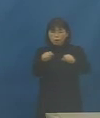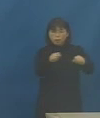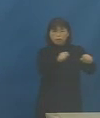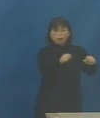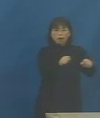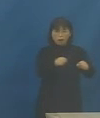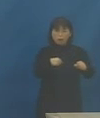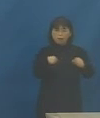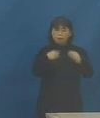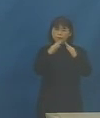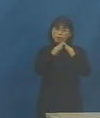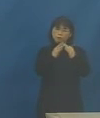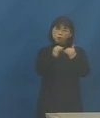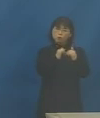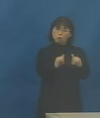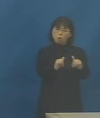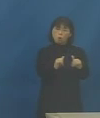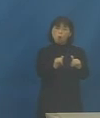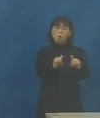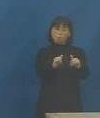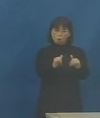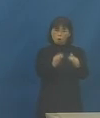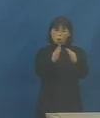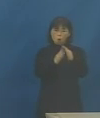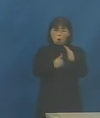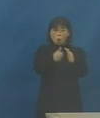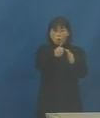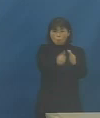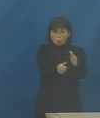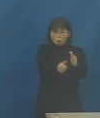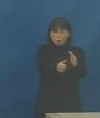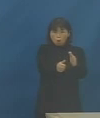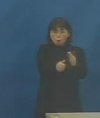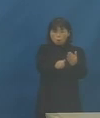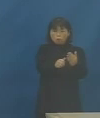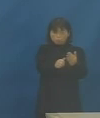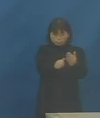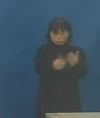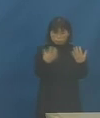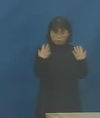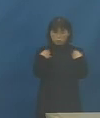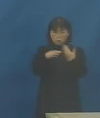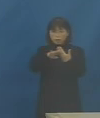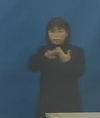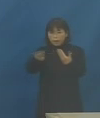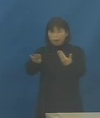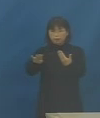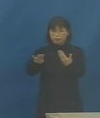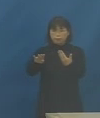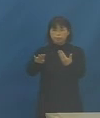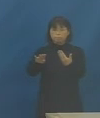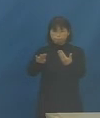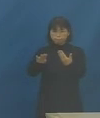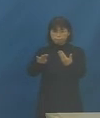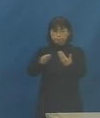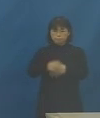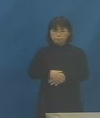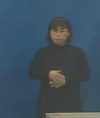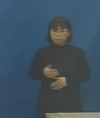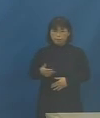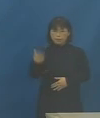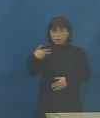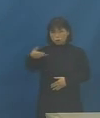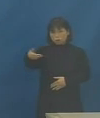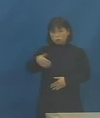まあ在宅の方もこの方の看護ステーション以外につまりあの選手もちょっと質問がありましたがあの